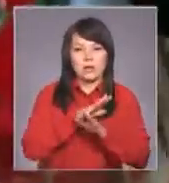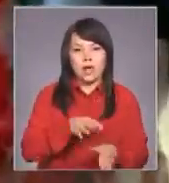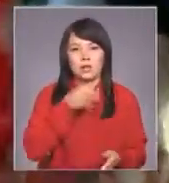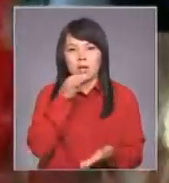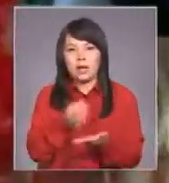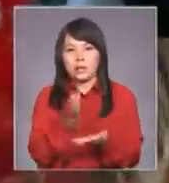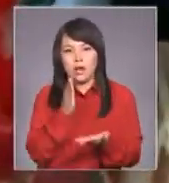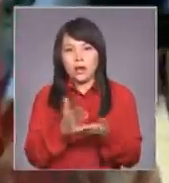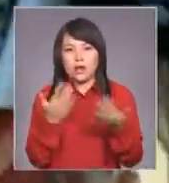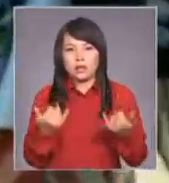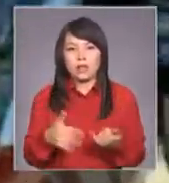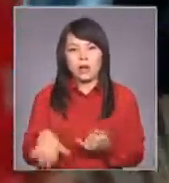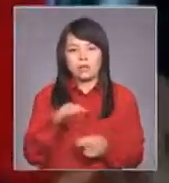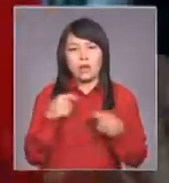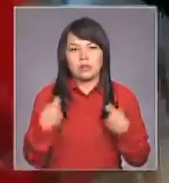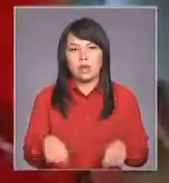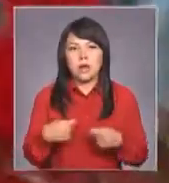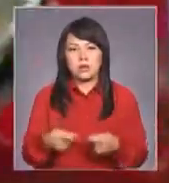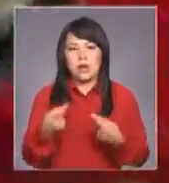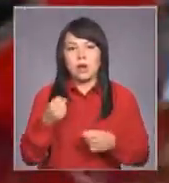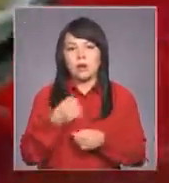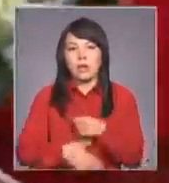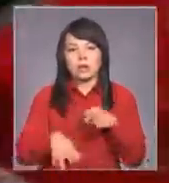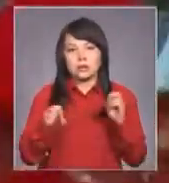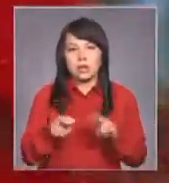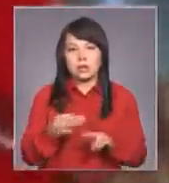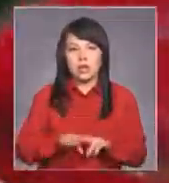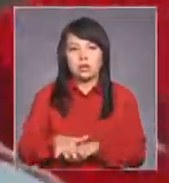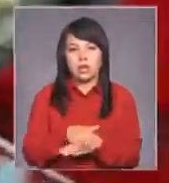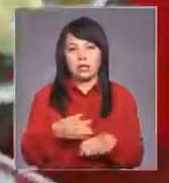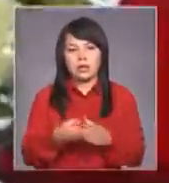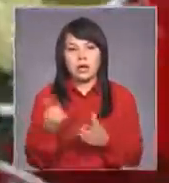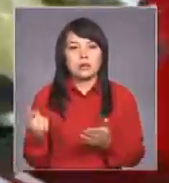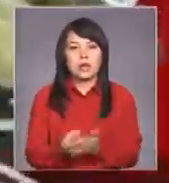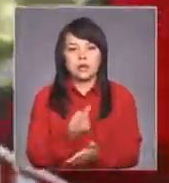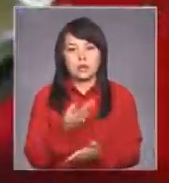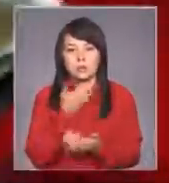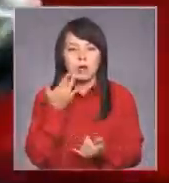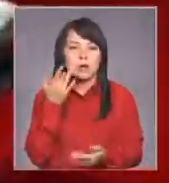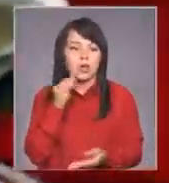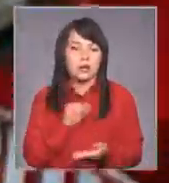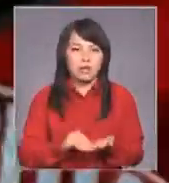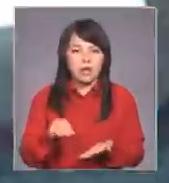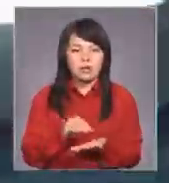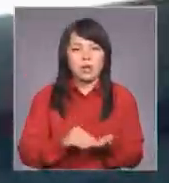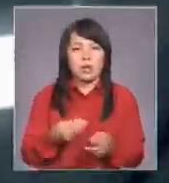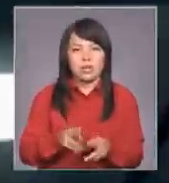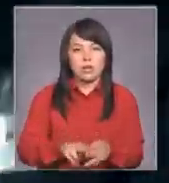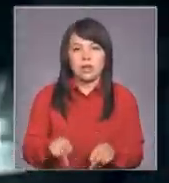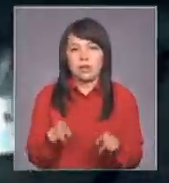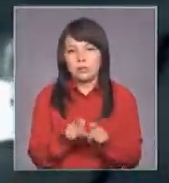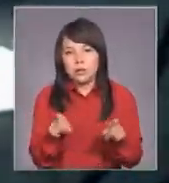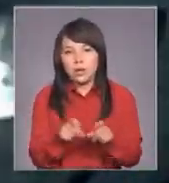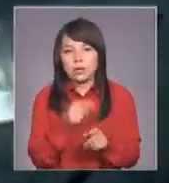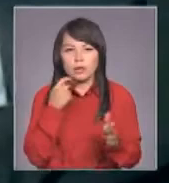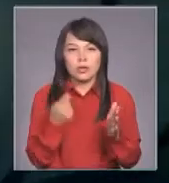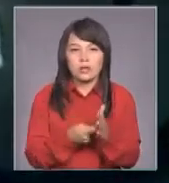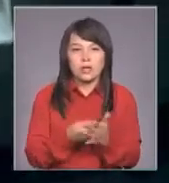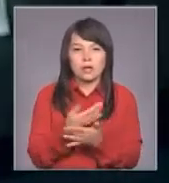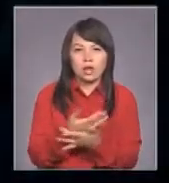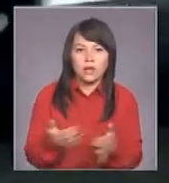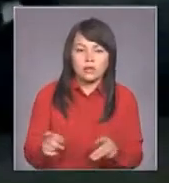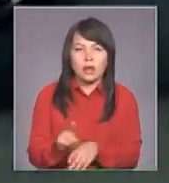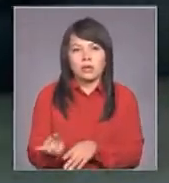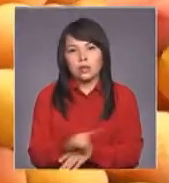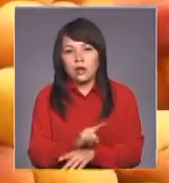дейді. Дегенмен аталмыш сауда орталығында мұндай жағдай алғаш болып отырған жоқ. Бұған дейін дүкенде азық-түлік сөрелерін